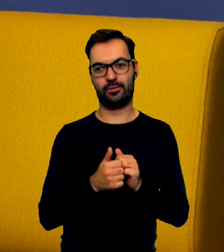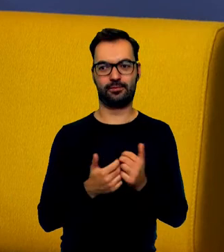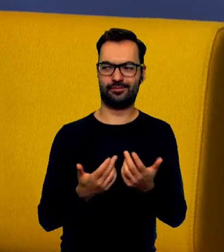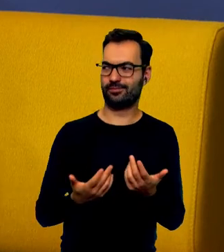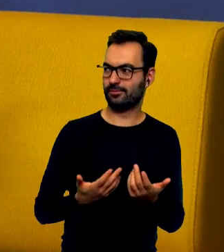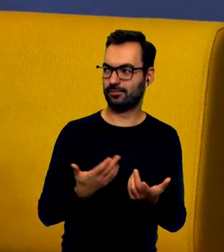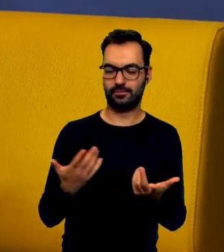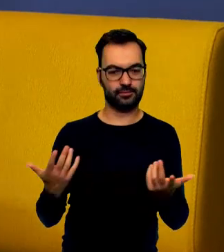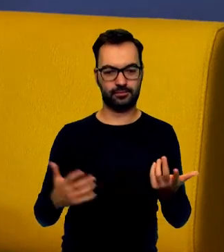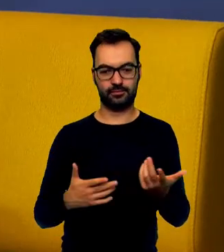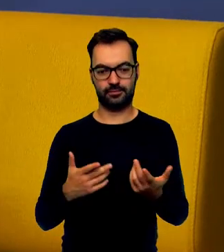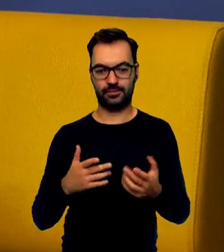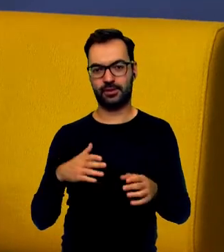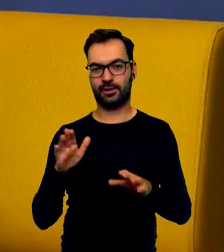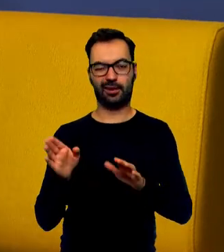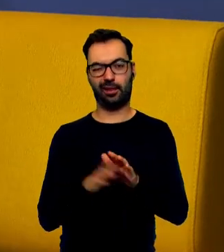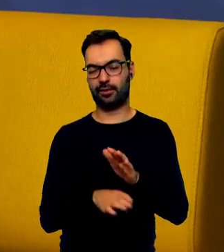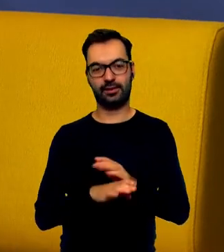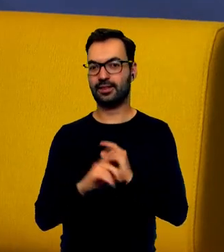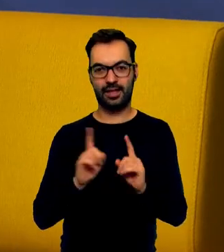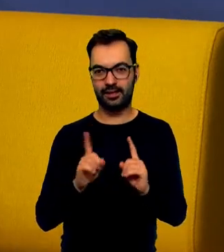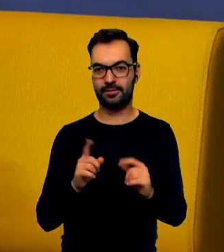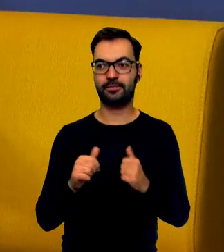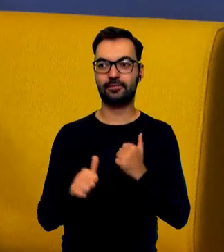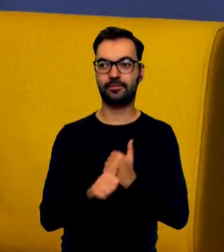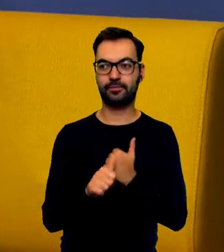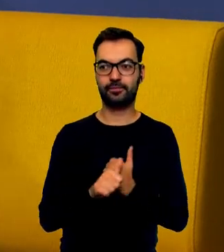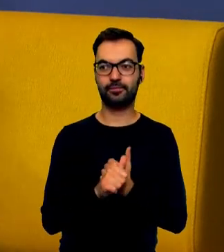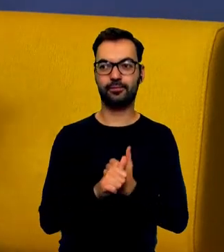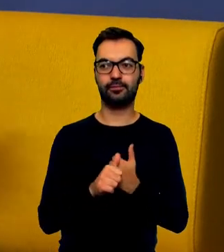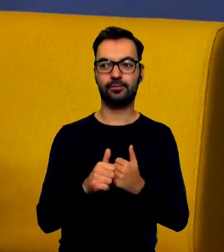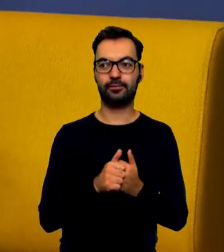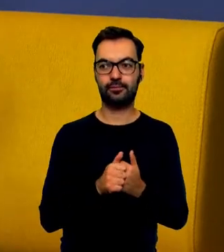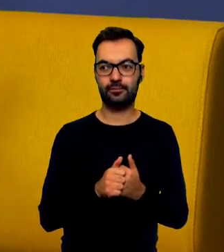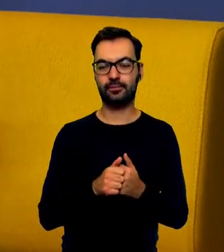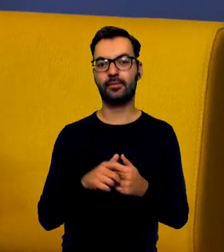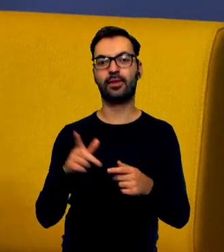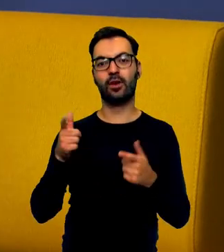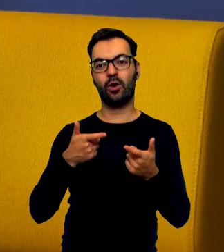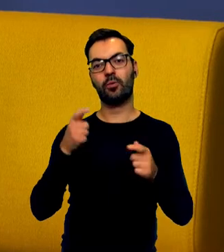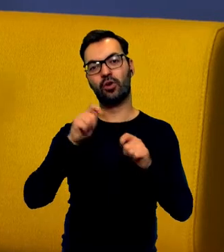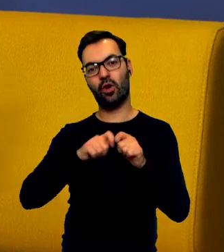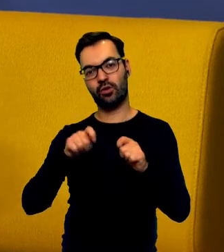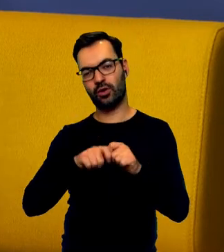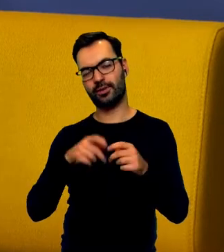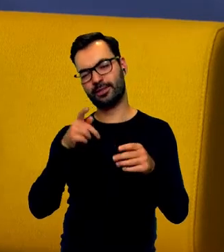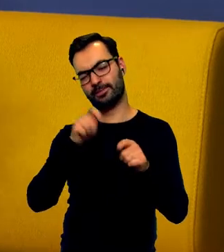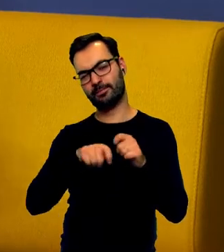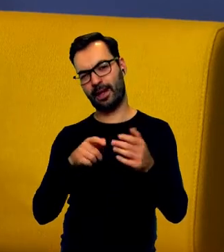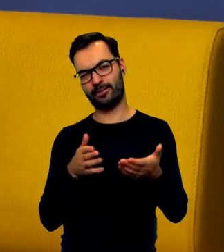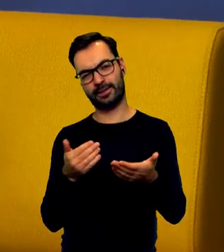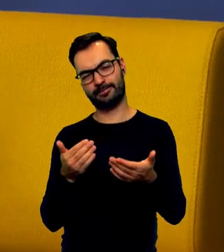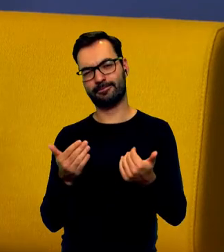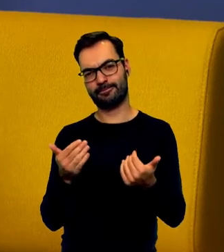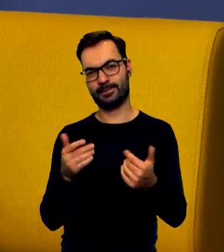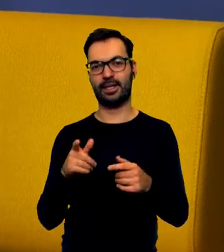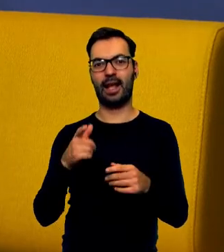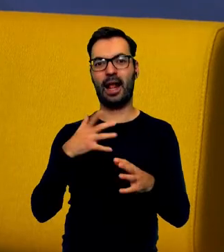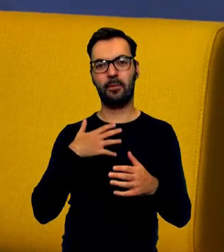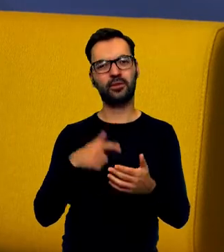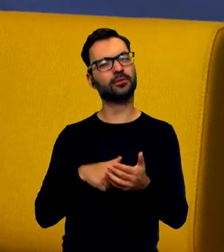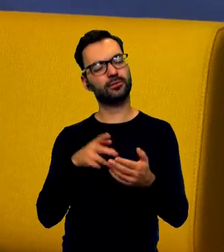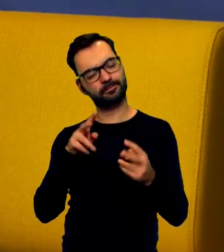nie wiem, żeby je gdzieś tam marginalizować. Chodzi o to, żeby poddawać je pewnej kontroli i pewnej weryfikacji,